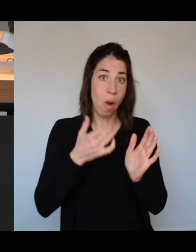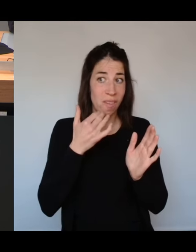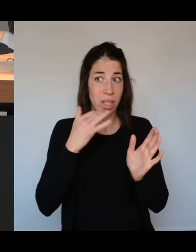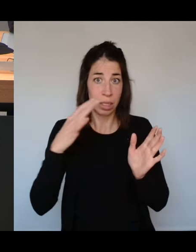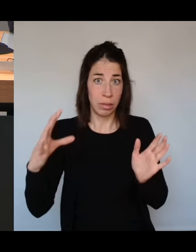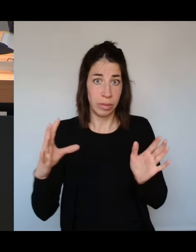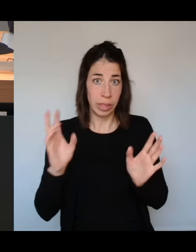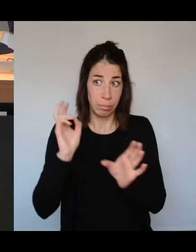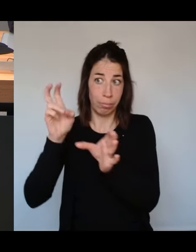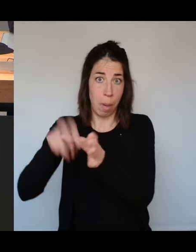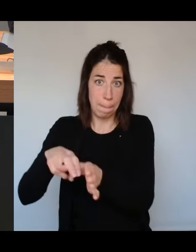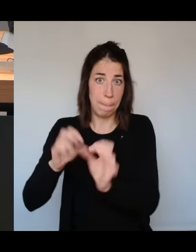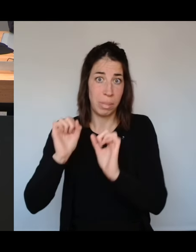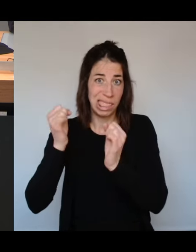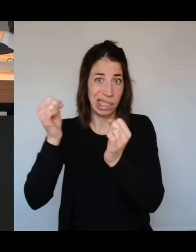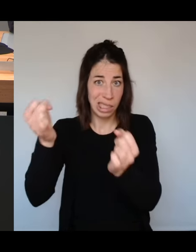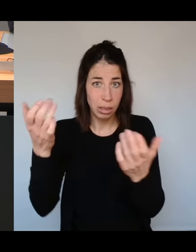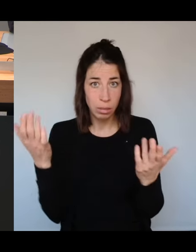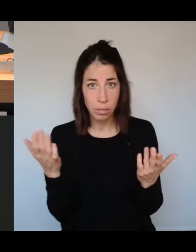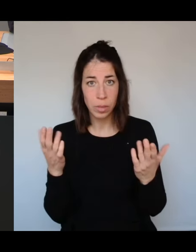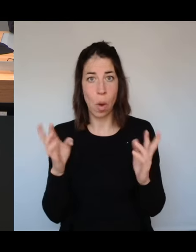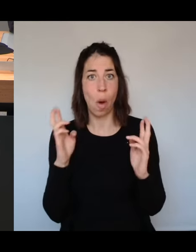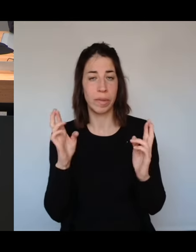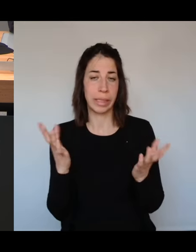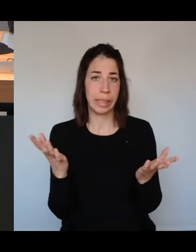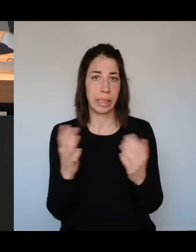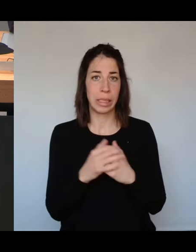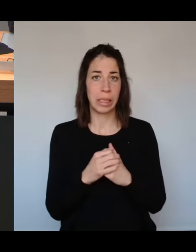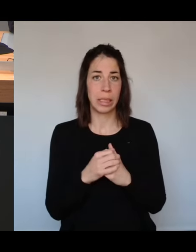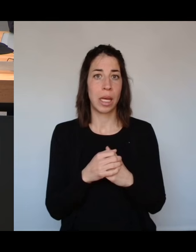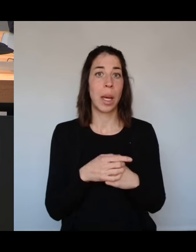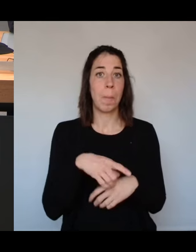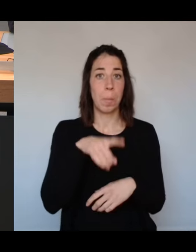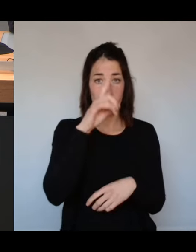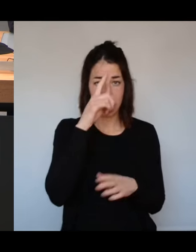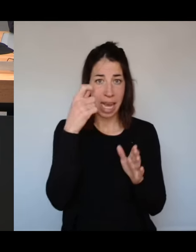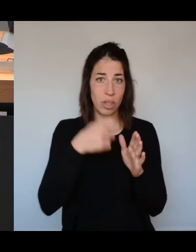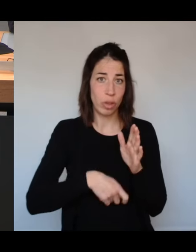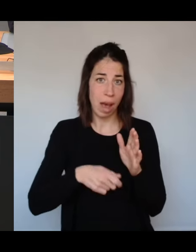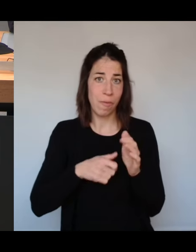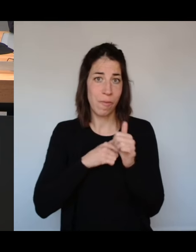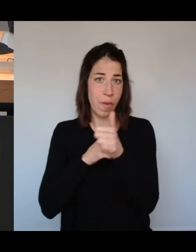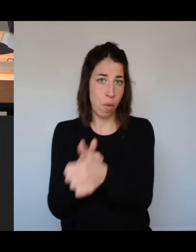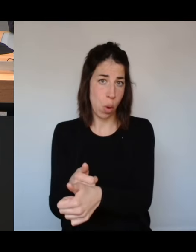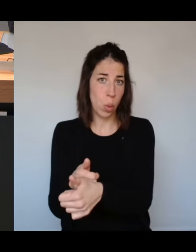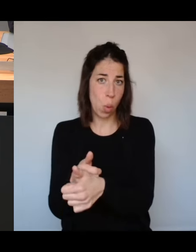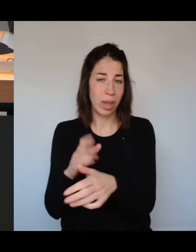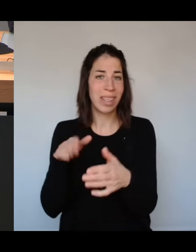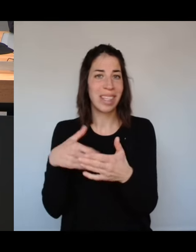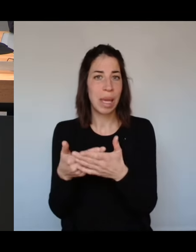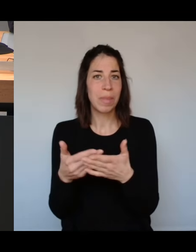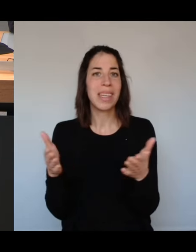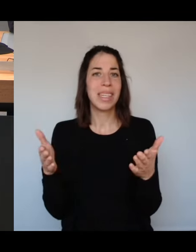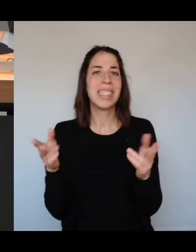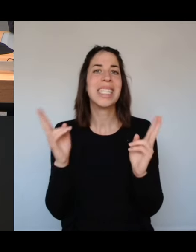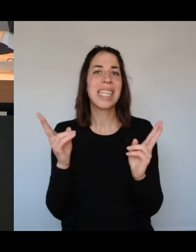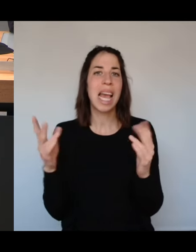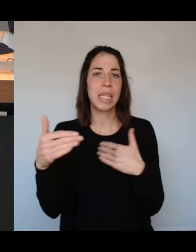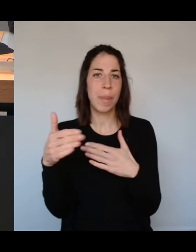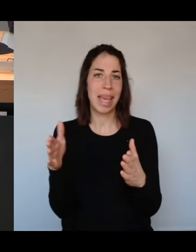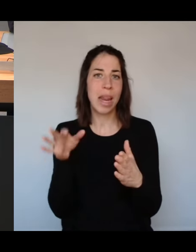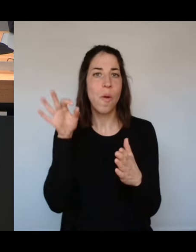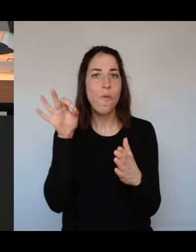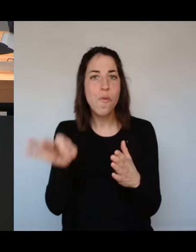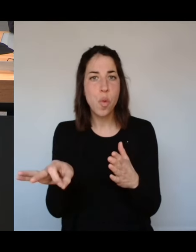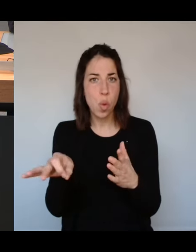und Strafverfolgung gibt es ein Sicherheitspaket von über 30 Millionen Euro für den Görlitzer Park, den Leopoldplatz und alle anderen